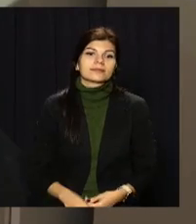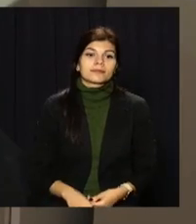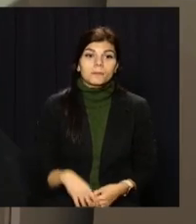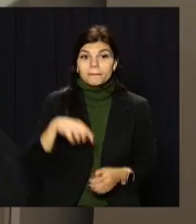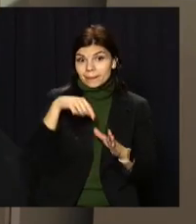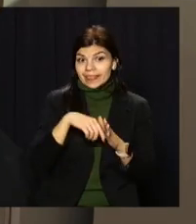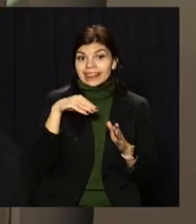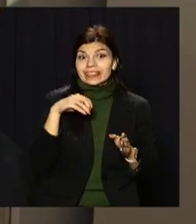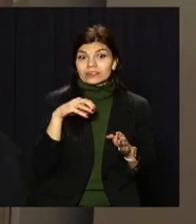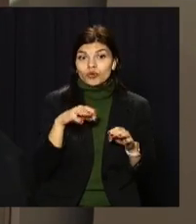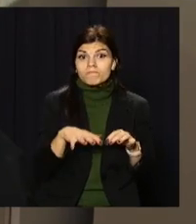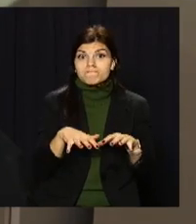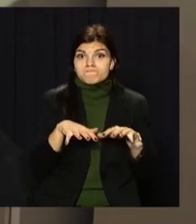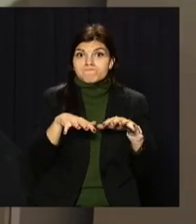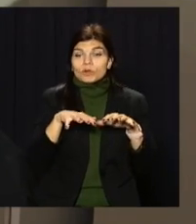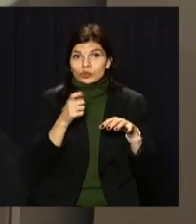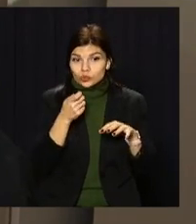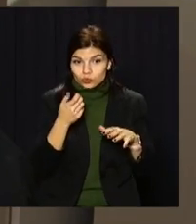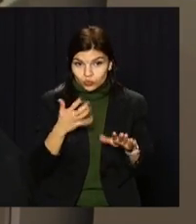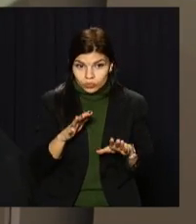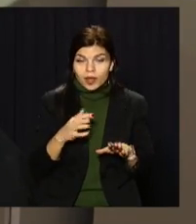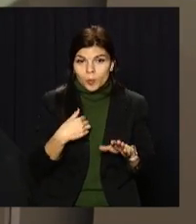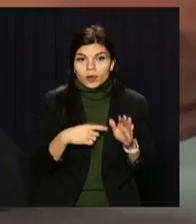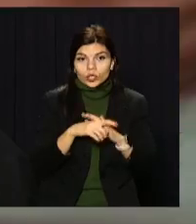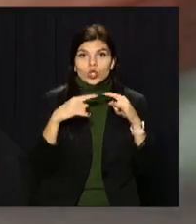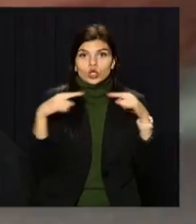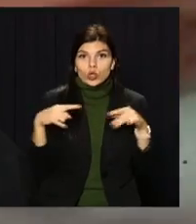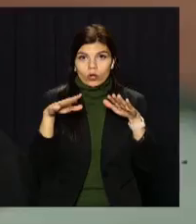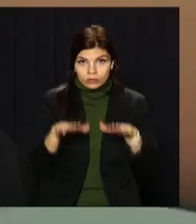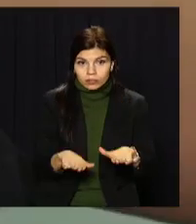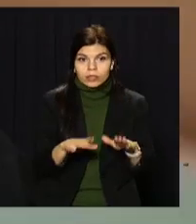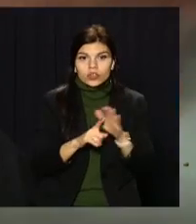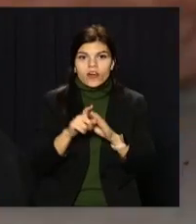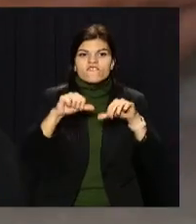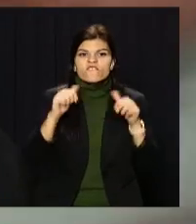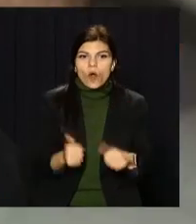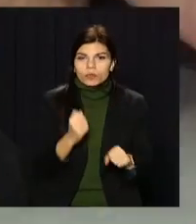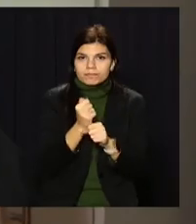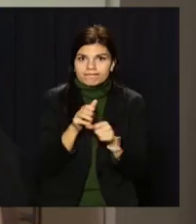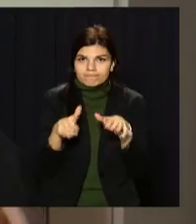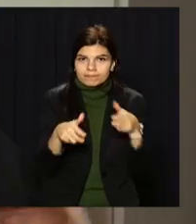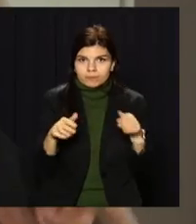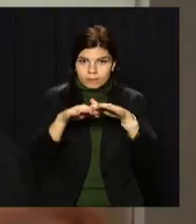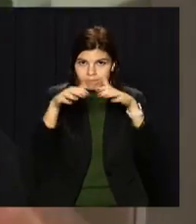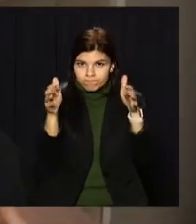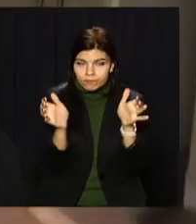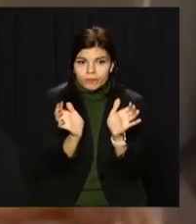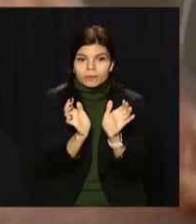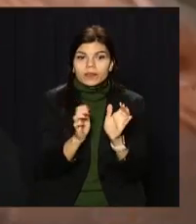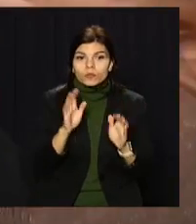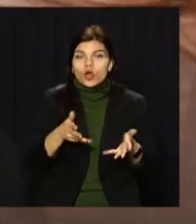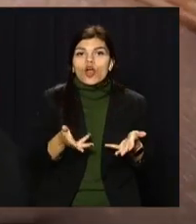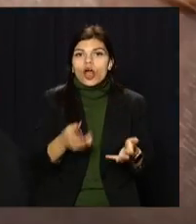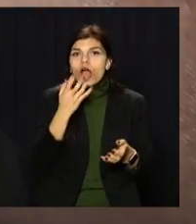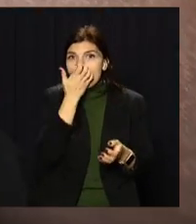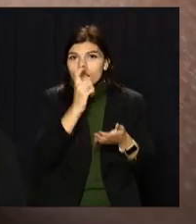Тісто, яке підійшло, ми викладаємо на стіл і будемо формувати вже буханку. Ставимо хліб розігріту до